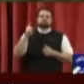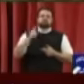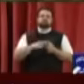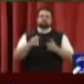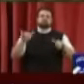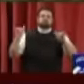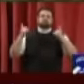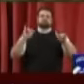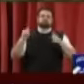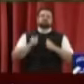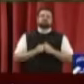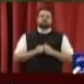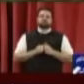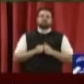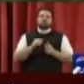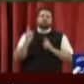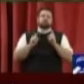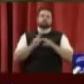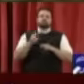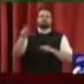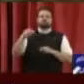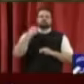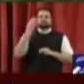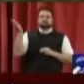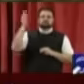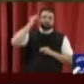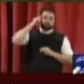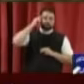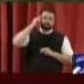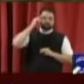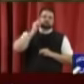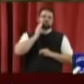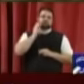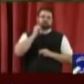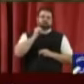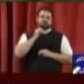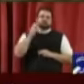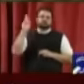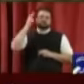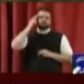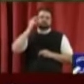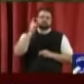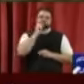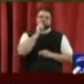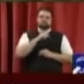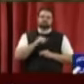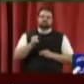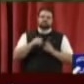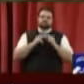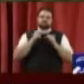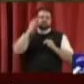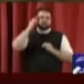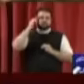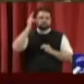Oricât ai fi acolo, la un moment dat când îți aduci aminte de părinții mele te gândești fai nu le-am spus unde sunt. Și te mustră conștiința. Ai chestii